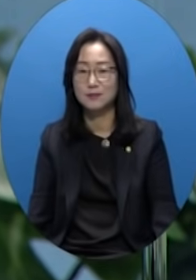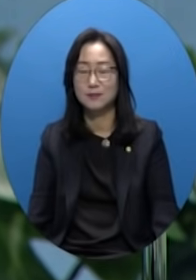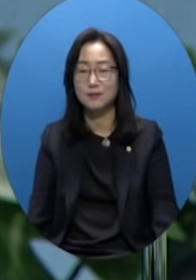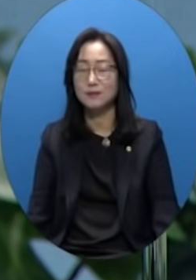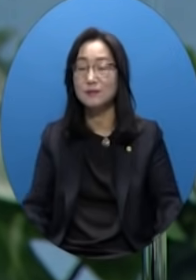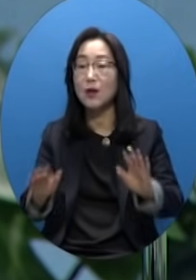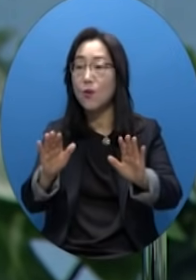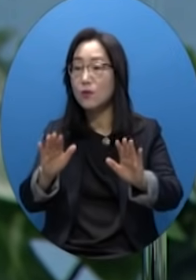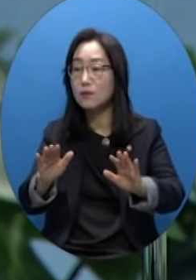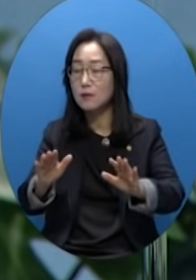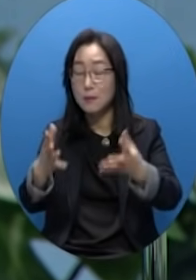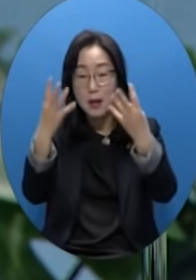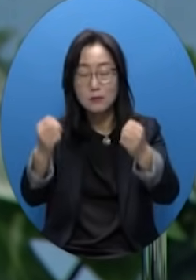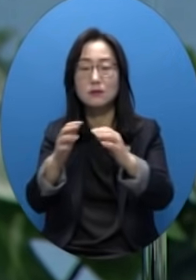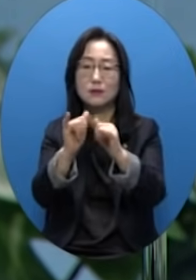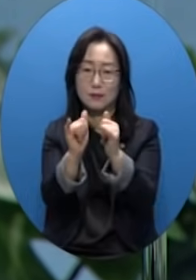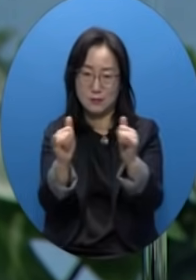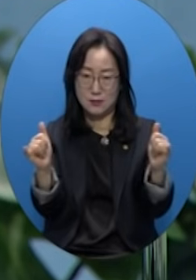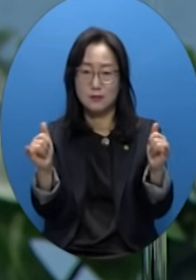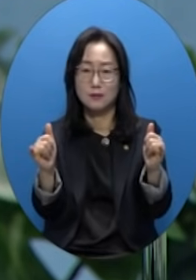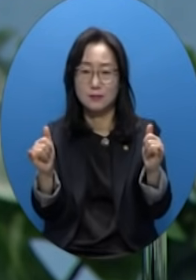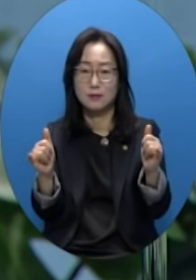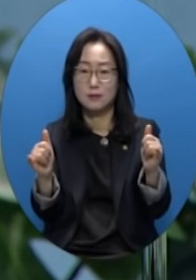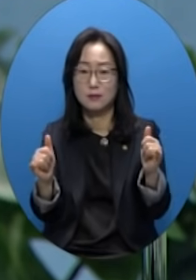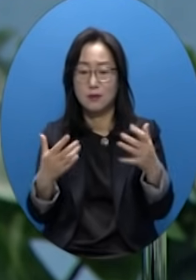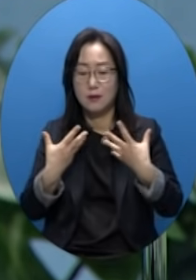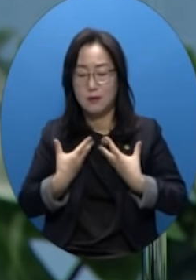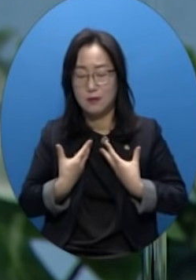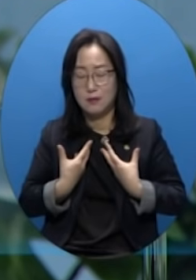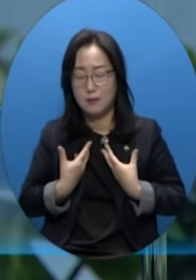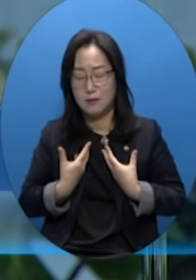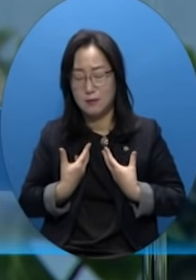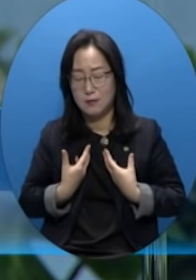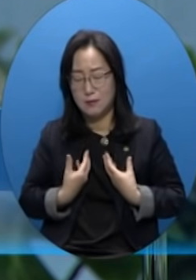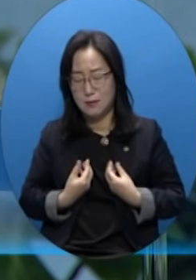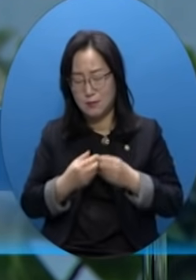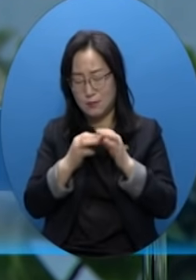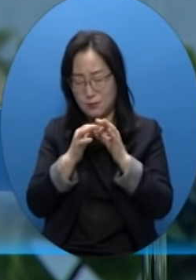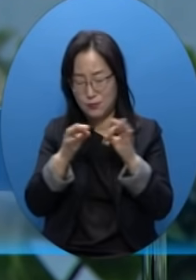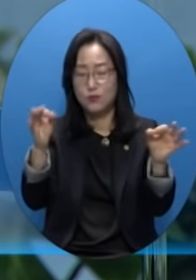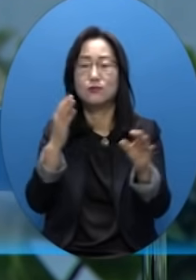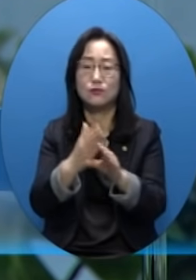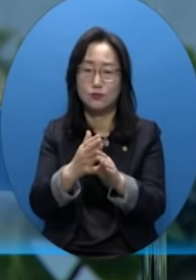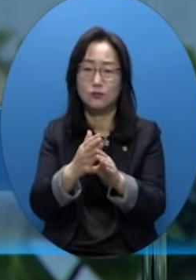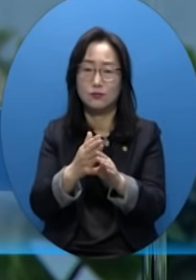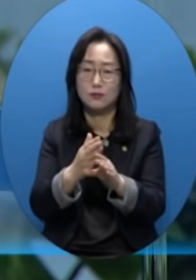올라올 많은 사람들이 절망 가운데 부르짖고 있습니다